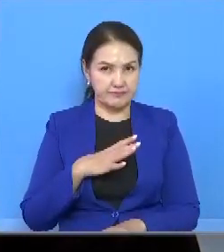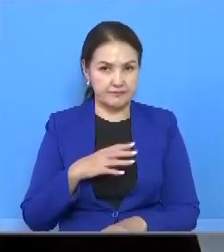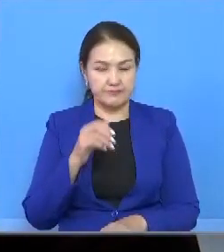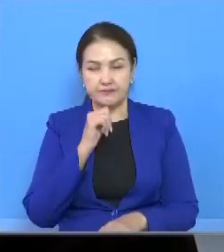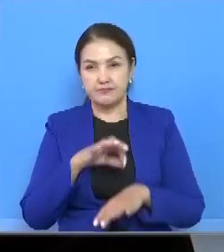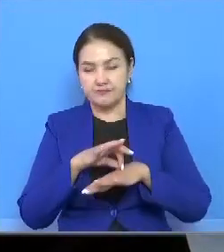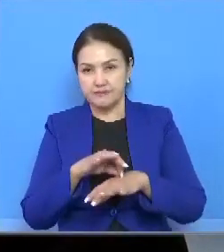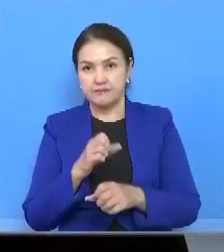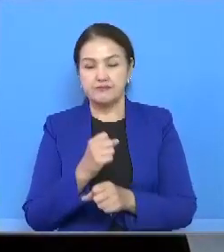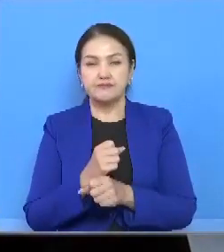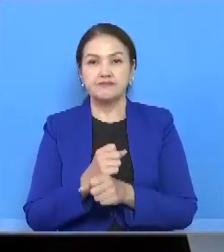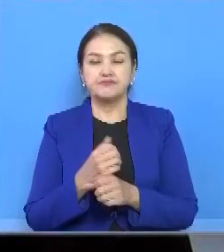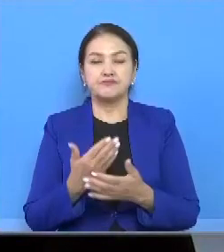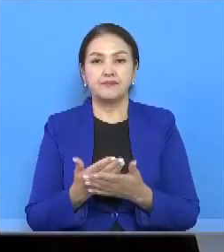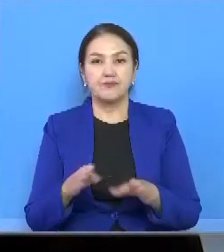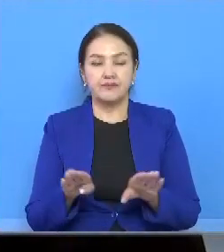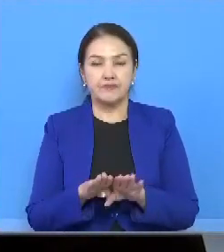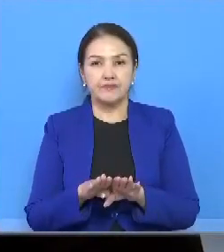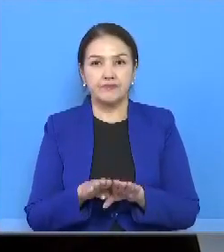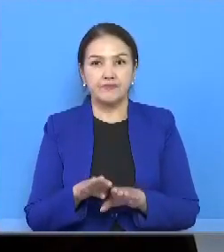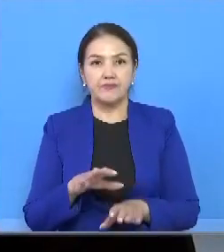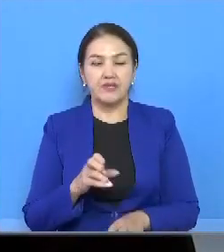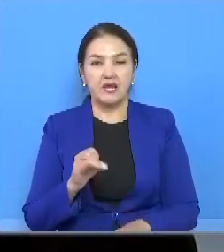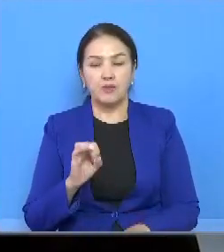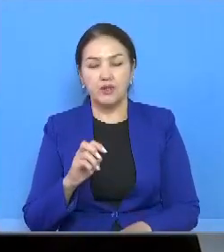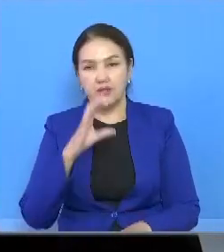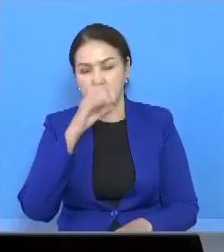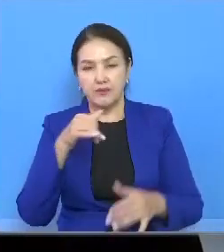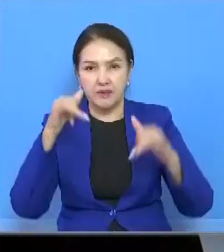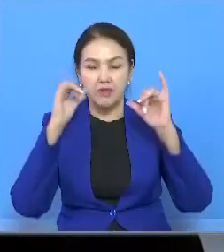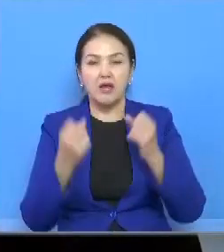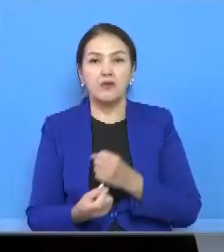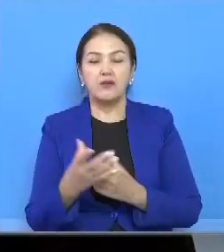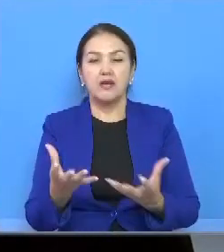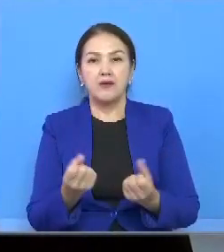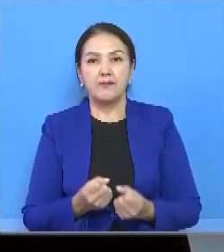тергеу әрекеттері жүргізілуде. Сондай-ақ тәркіленген ақбөкен мүйіздерін қайдан алынғаны анықталуда.